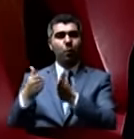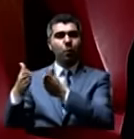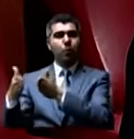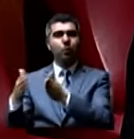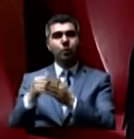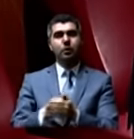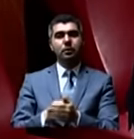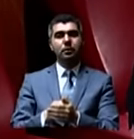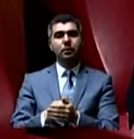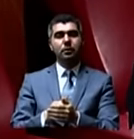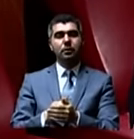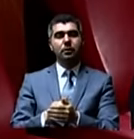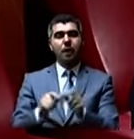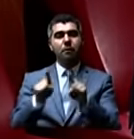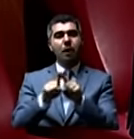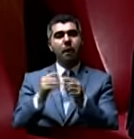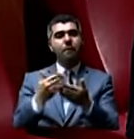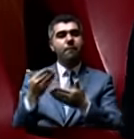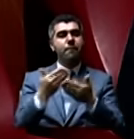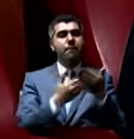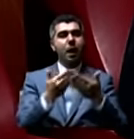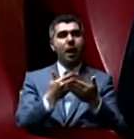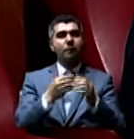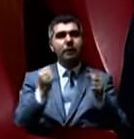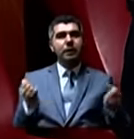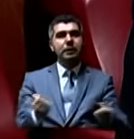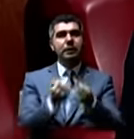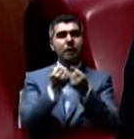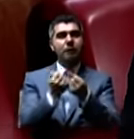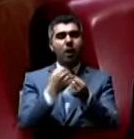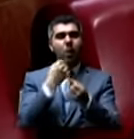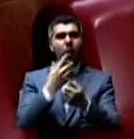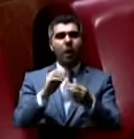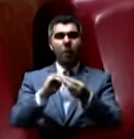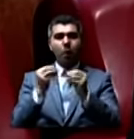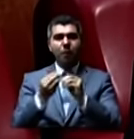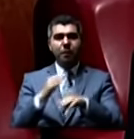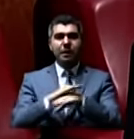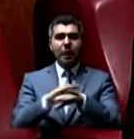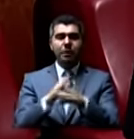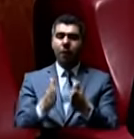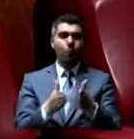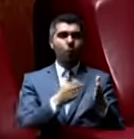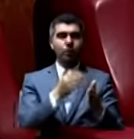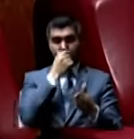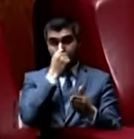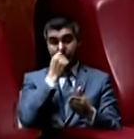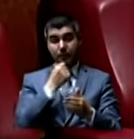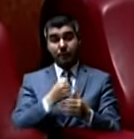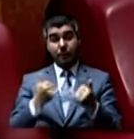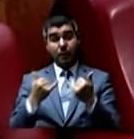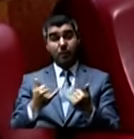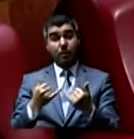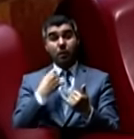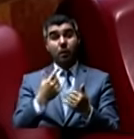الشيء يكون يعالج بطريقه تنمويه، ويبقى حتى لا كان خلاف سياسي يبقى الخلاف السياسي. حنا كنتمناو، عندنا الان 7